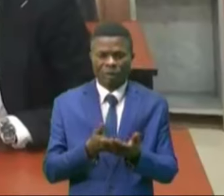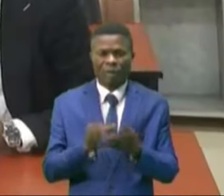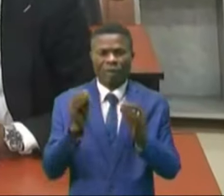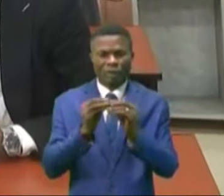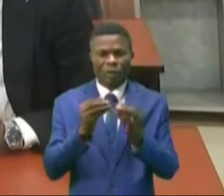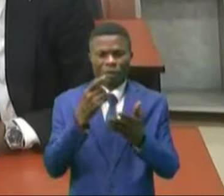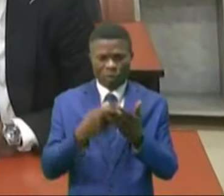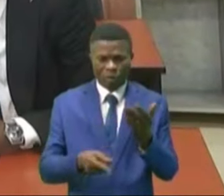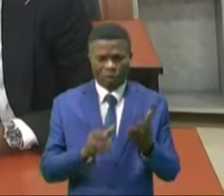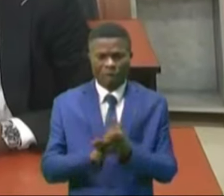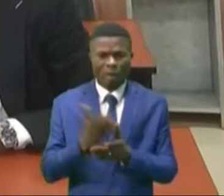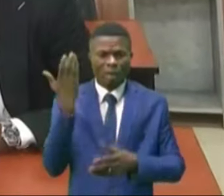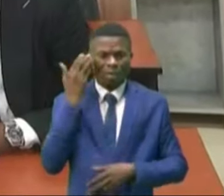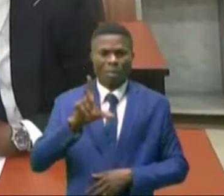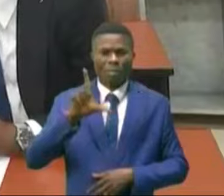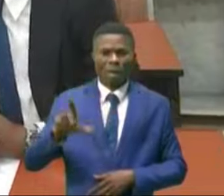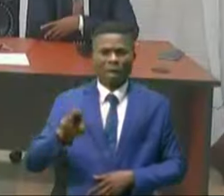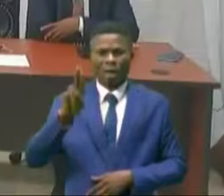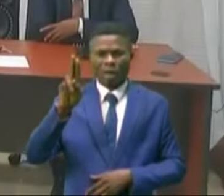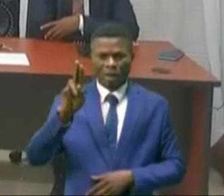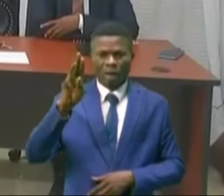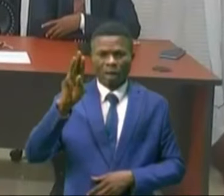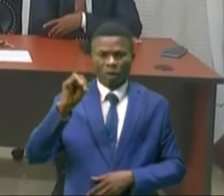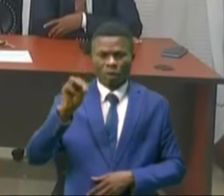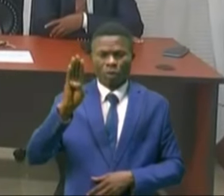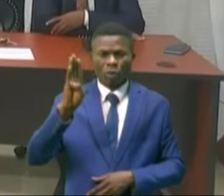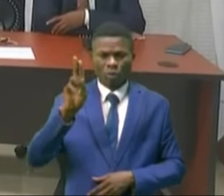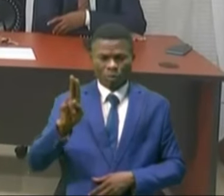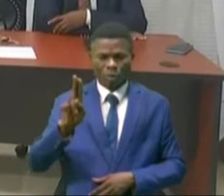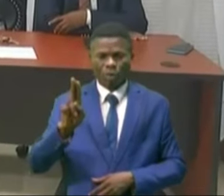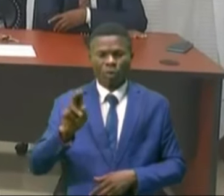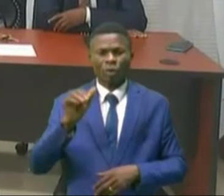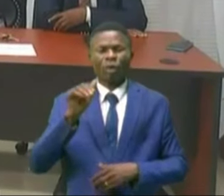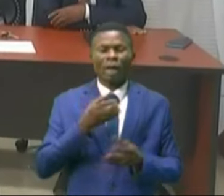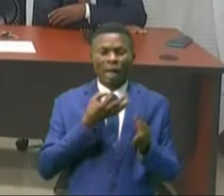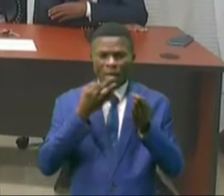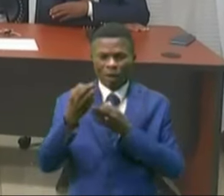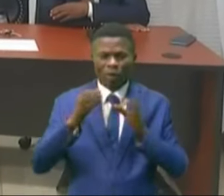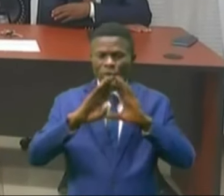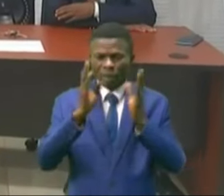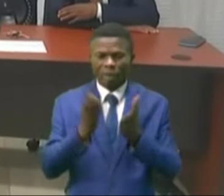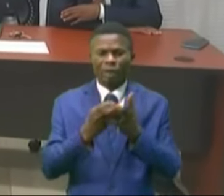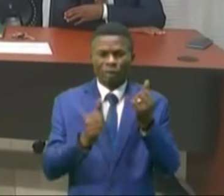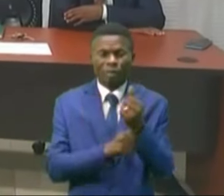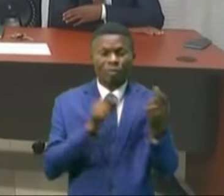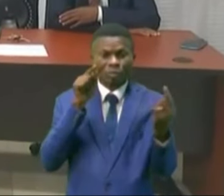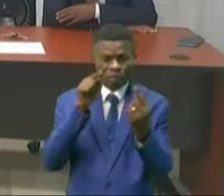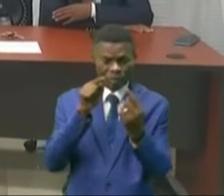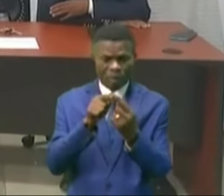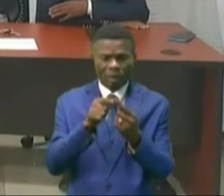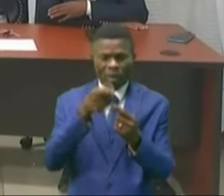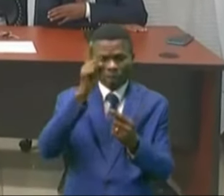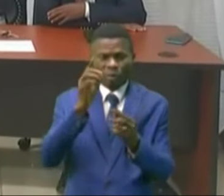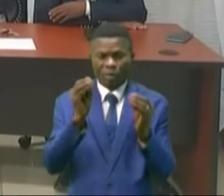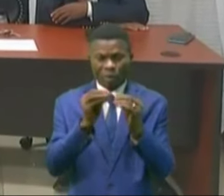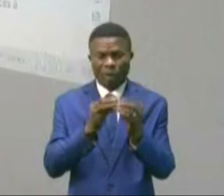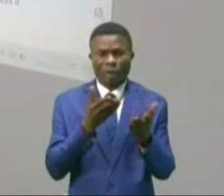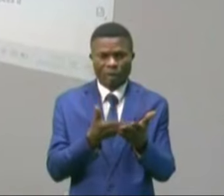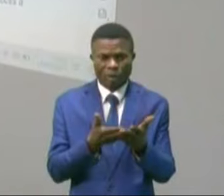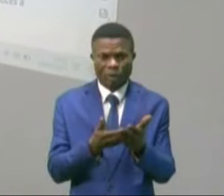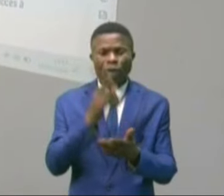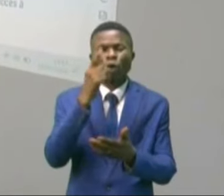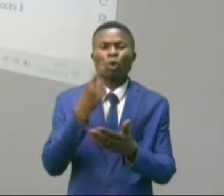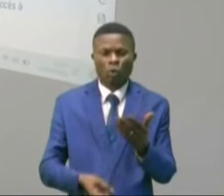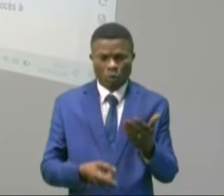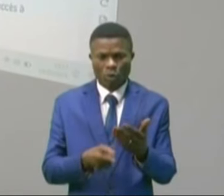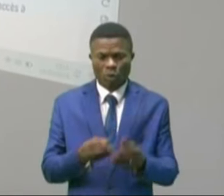M. Lungu, directeur national des ressources en eau, a tenu à préciser à l'assistance que l'objectif principal de cette rencontre était